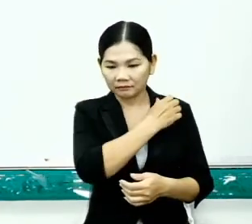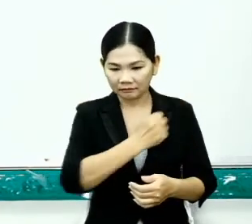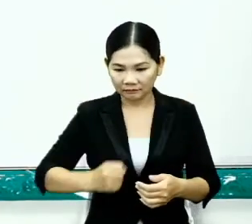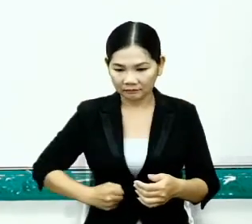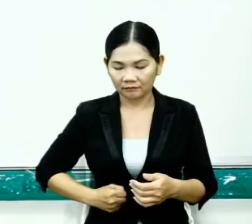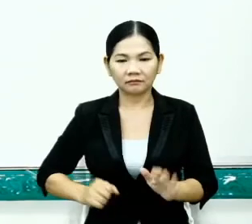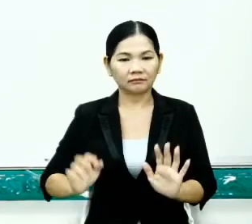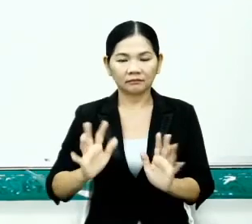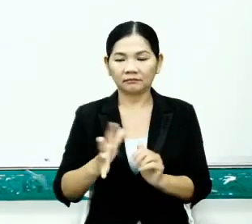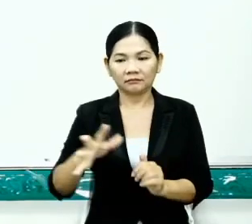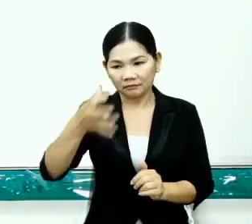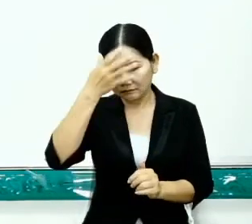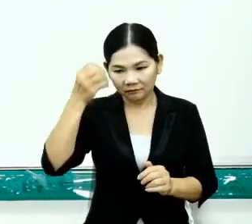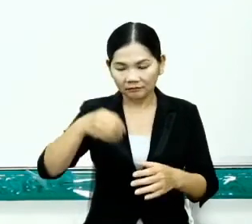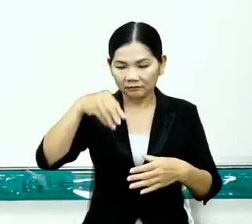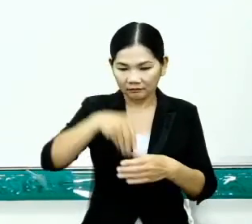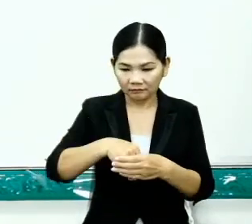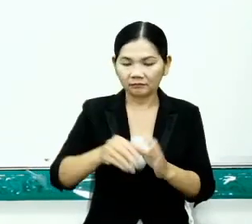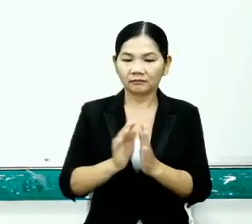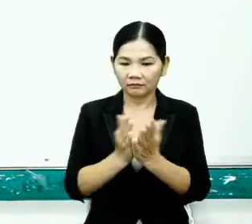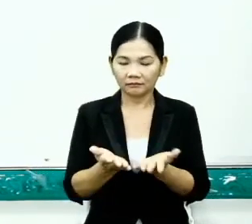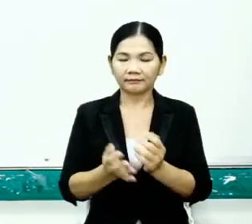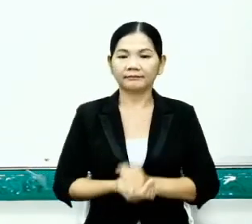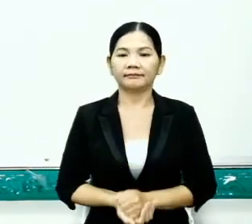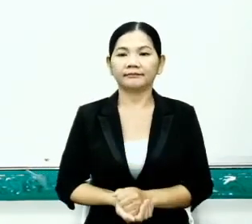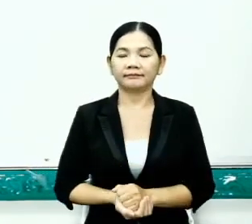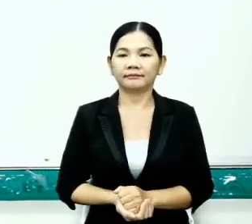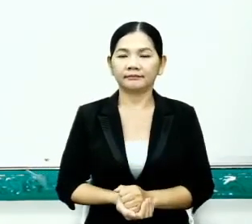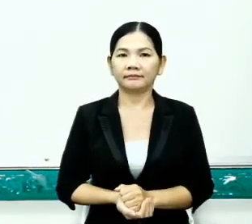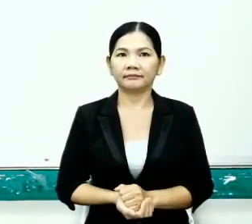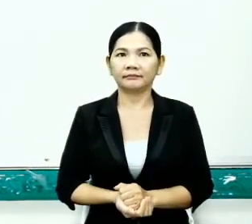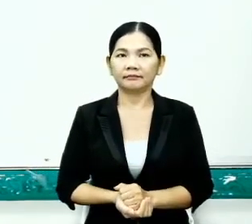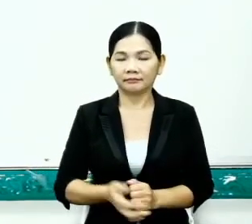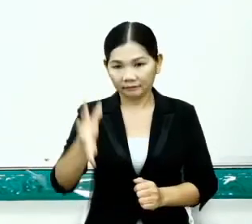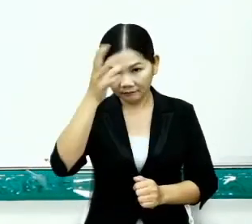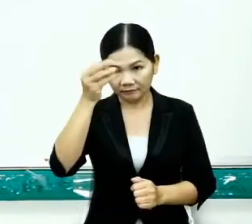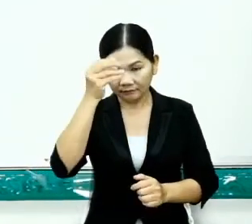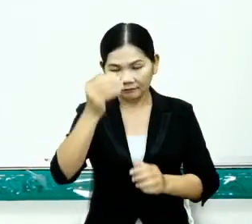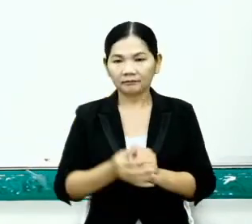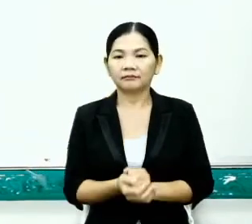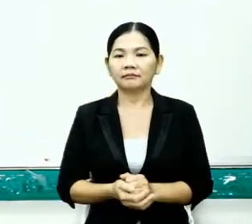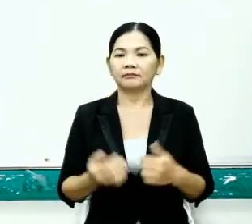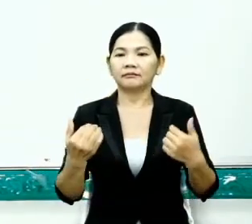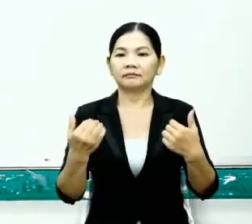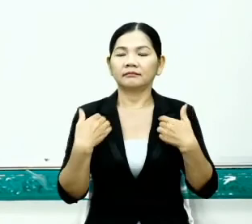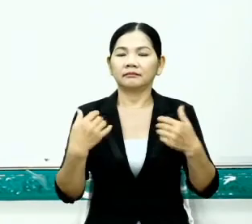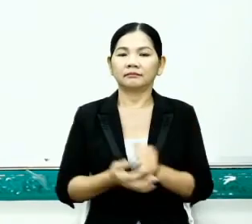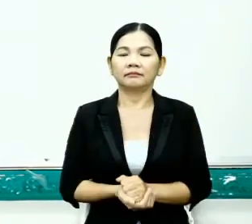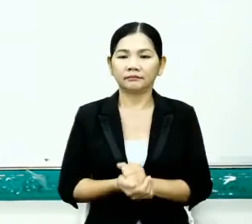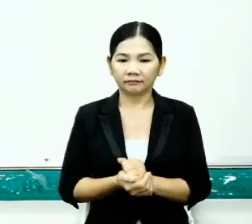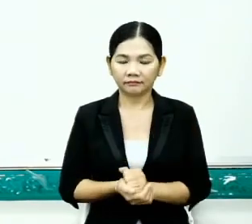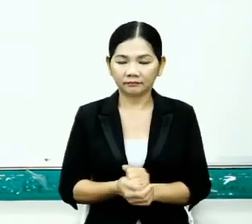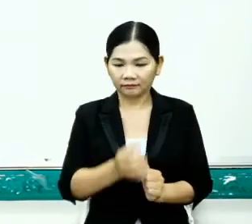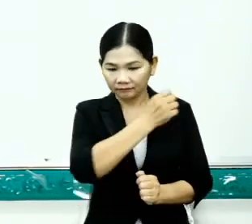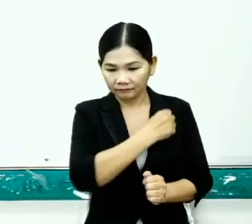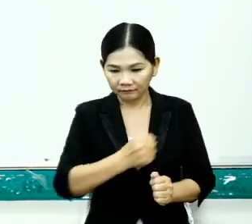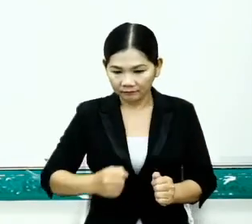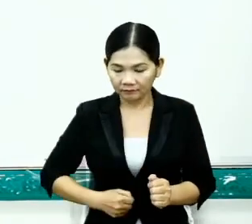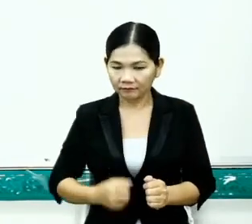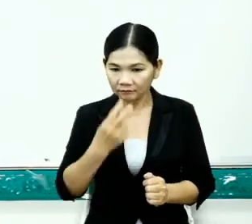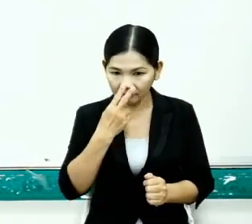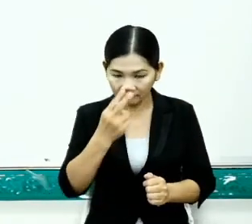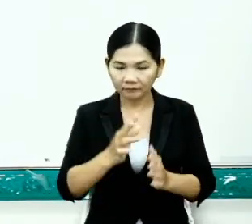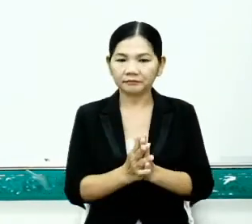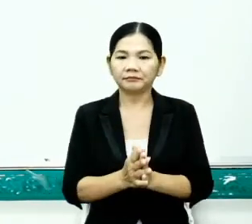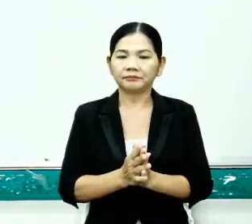អត់ដែរយកកតាបដាក់សិភៅនឹងមើលទេអញ្ចឹងយើងត្រឡប់មកសិក្សាវិញគឺយើងចាគឺយើងលើកកតាបកូនដើម្បី